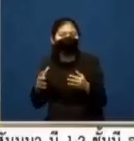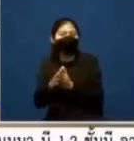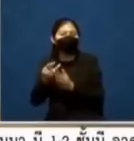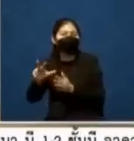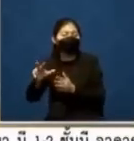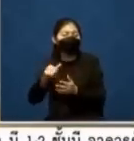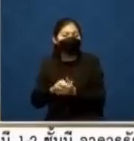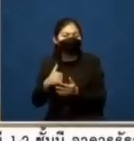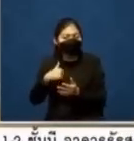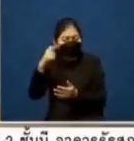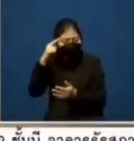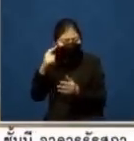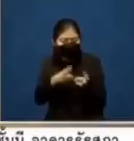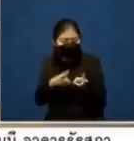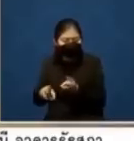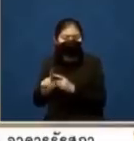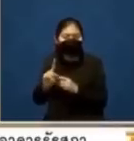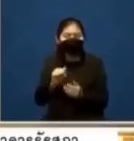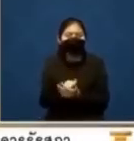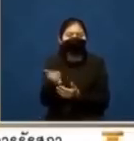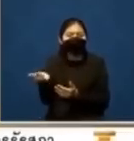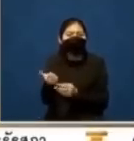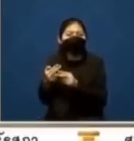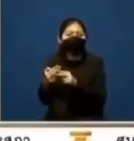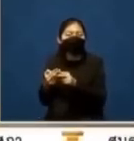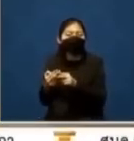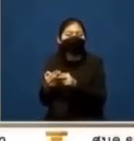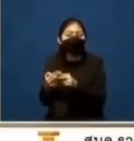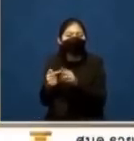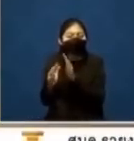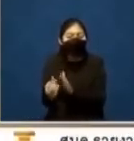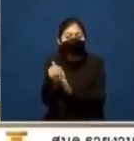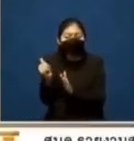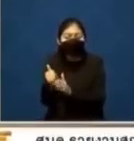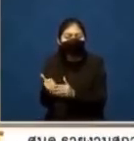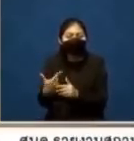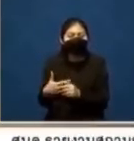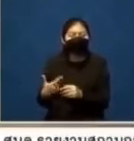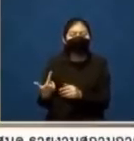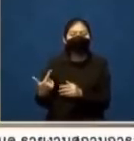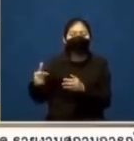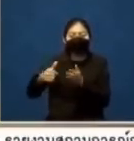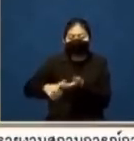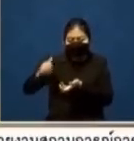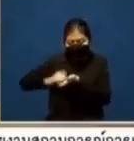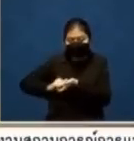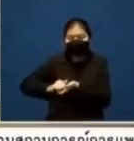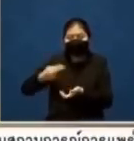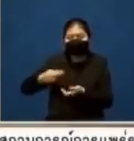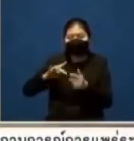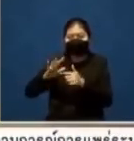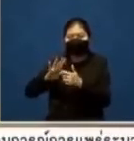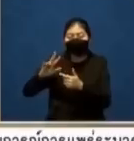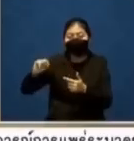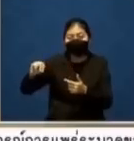หนึ่งที่ตั้งของบริษัทอยู่ที่ไหนก็อยู่ที่บ้านของบ้านของสยาม 2เนี่ยมีการจ่ายเงินกันจริงไหมเพราะยังไม่เห็น